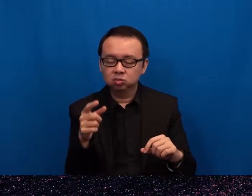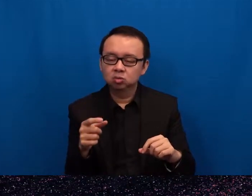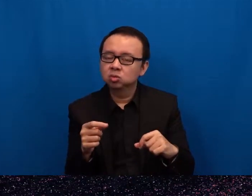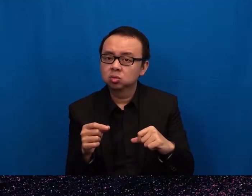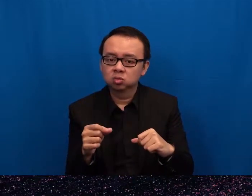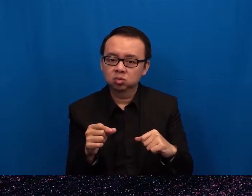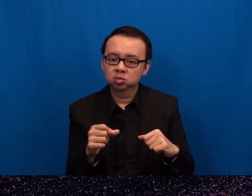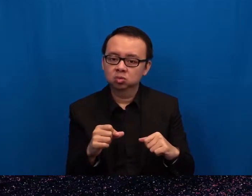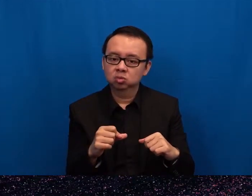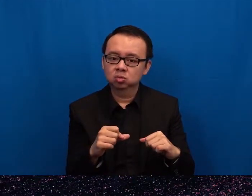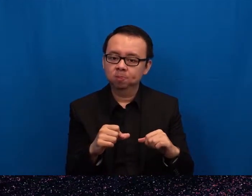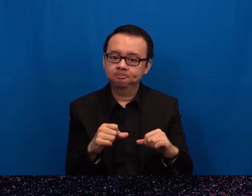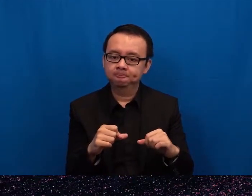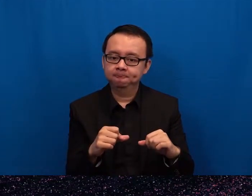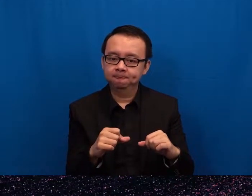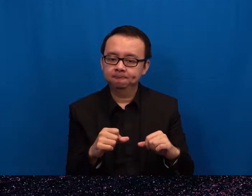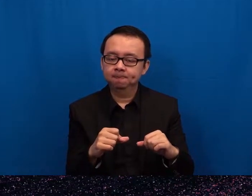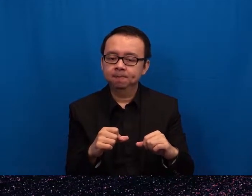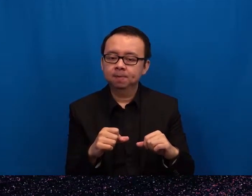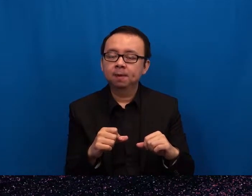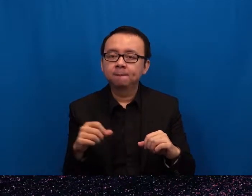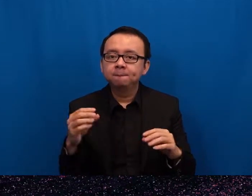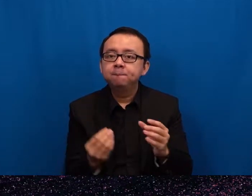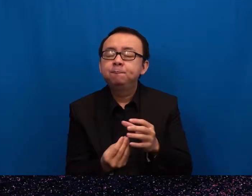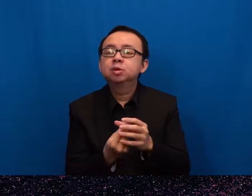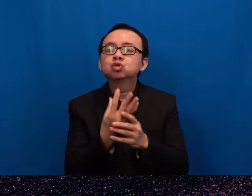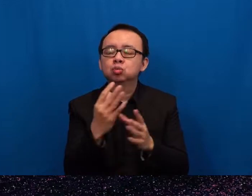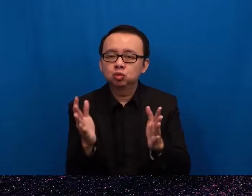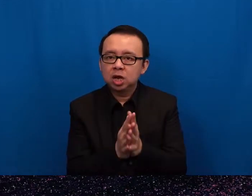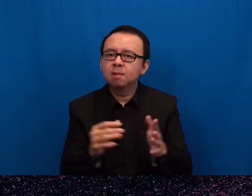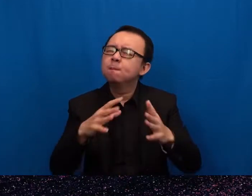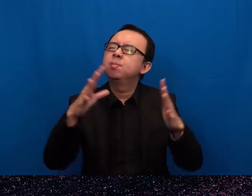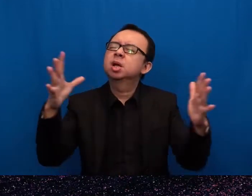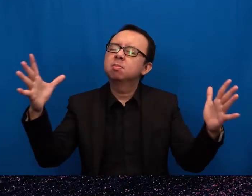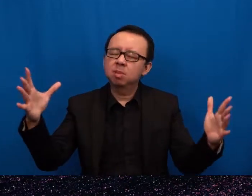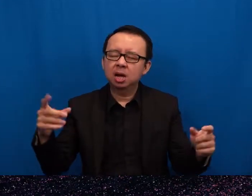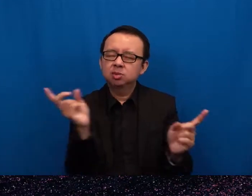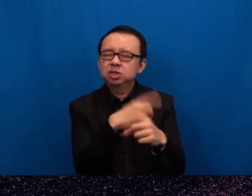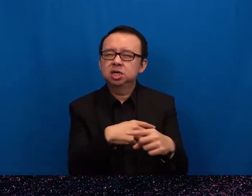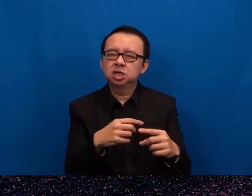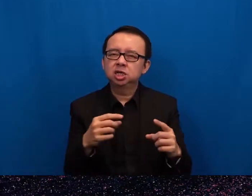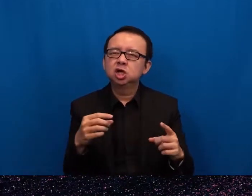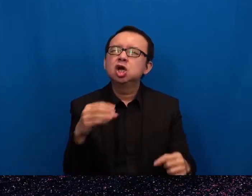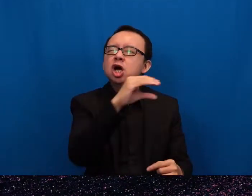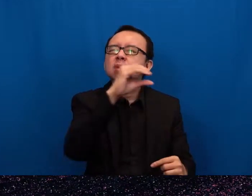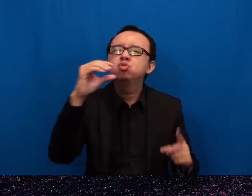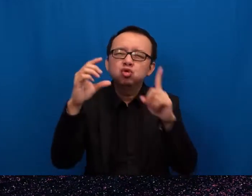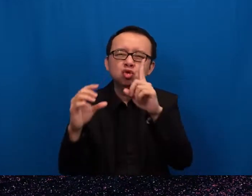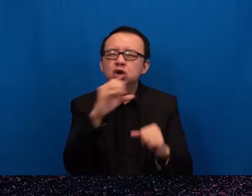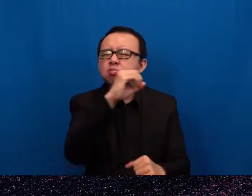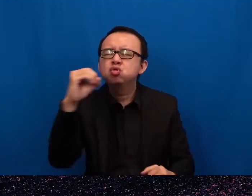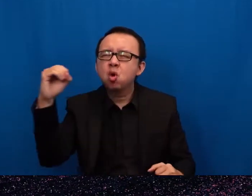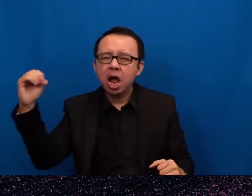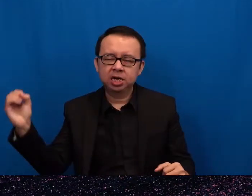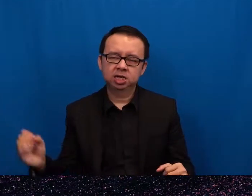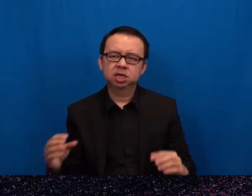Tradisi sejarah gereja mengatakan bahwa Efesus bertumbuh, berkembang menjadi gereja puluhan ribu jemaatnya. Ada yang mengatakan 60